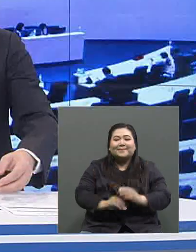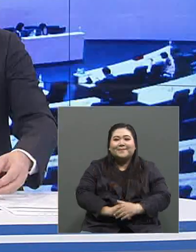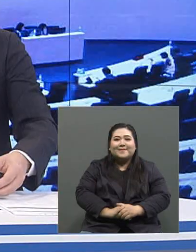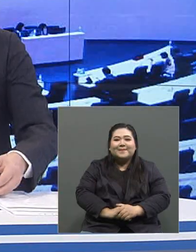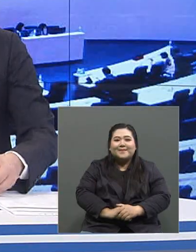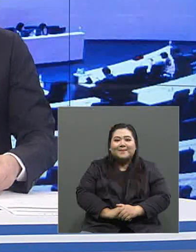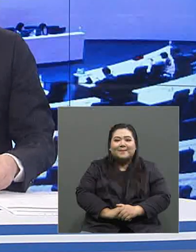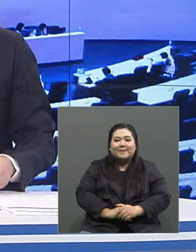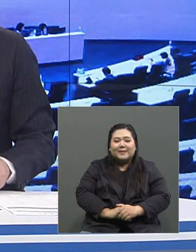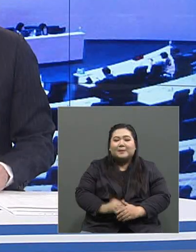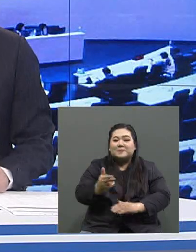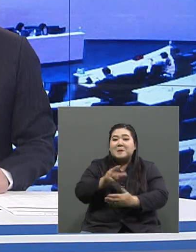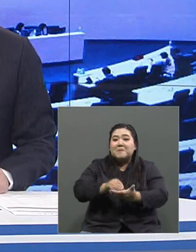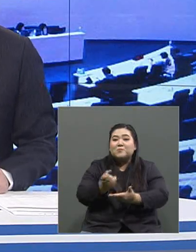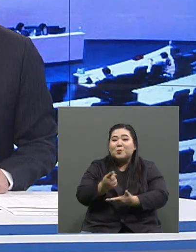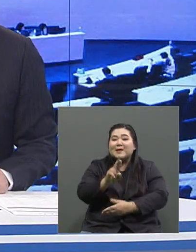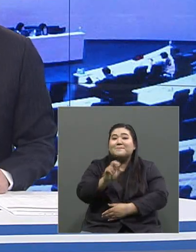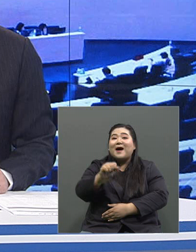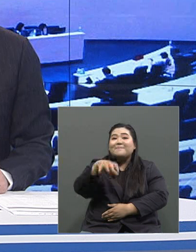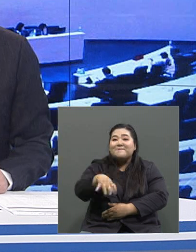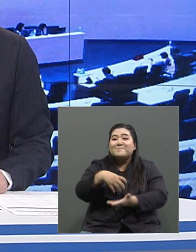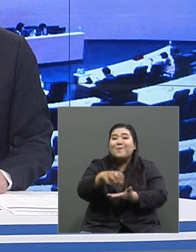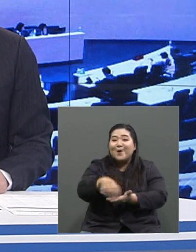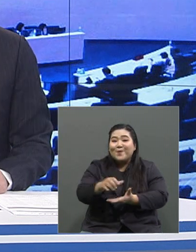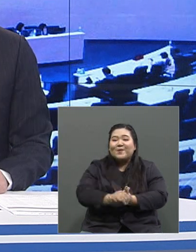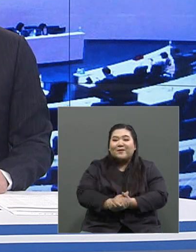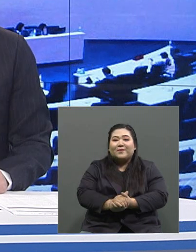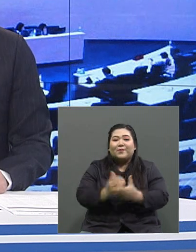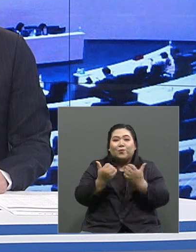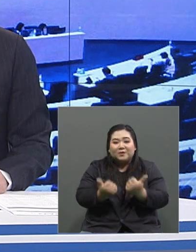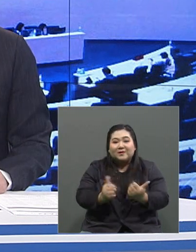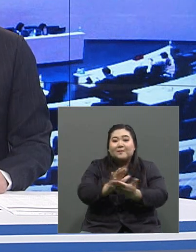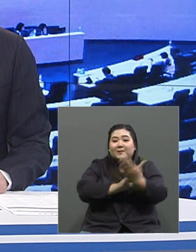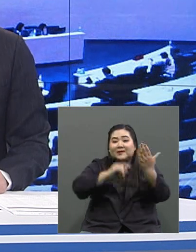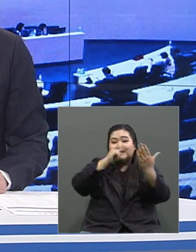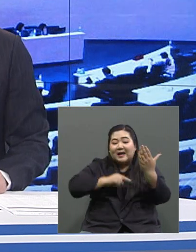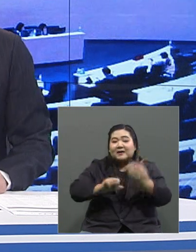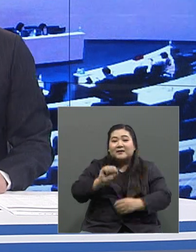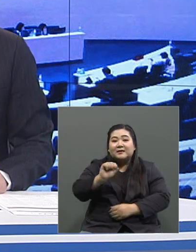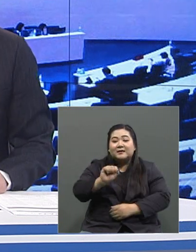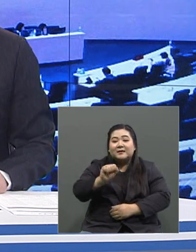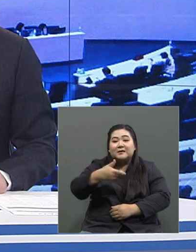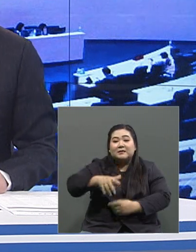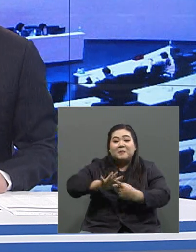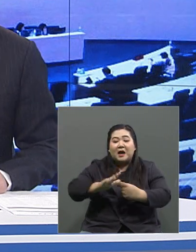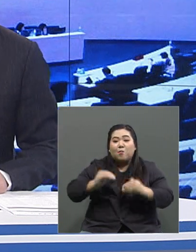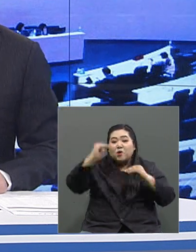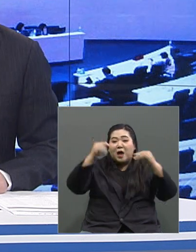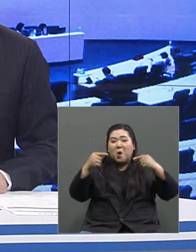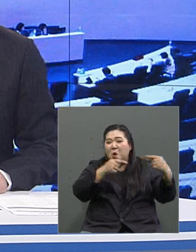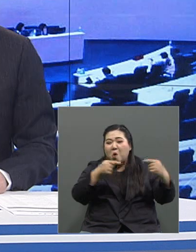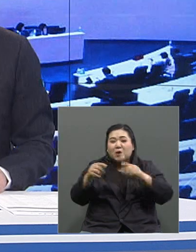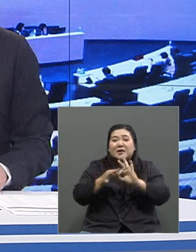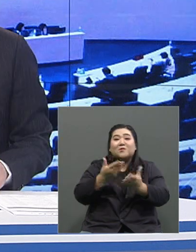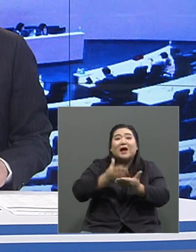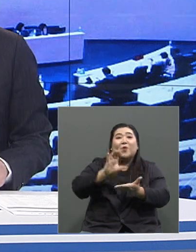พัทยากกุลรายงานสพมาจากอาคารรัฐสภานะคะซึ่งบ้านเราตอนนี้ไม่ใช่มีเฉพาะแค่ในสภาที่ผู้ใหญ่กันถกเถียงเรื่องเงินๆทอง